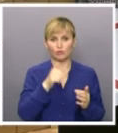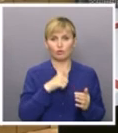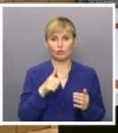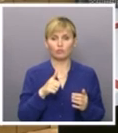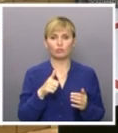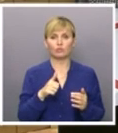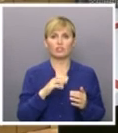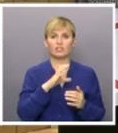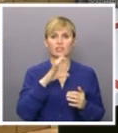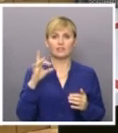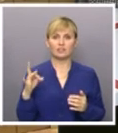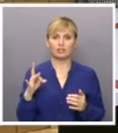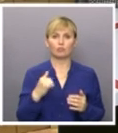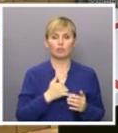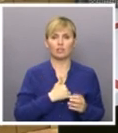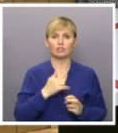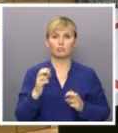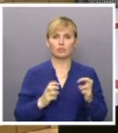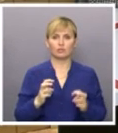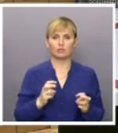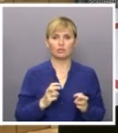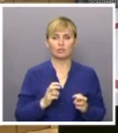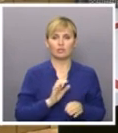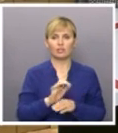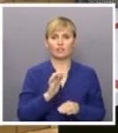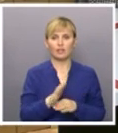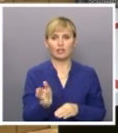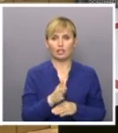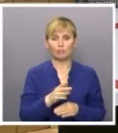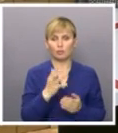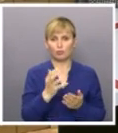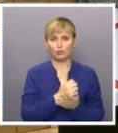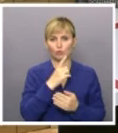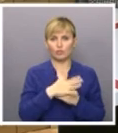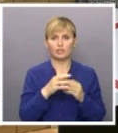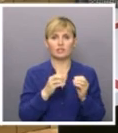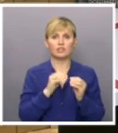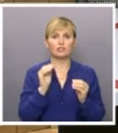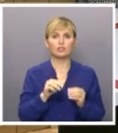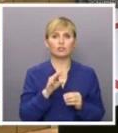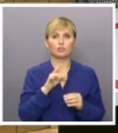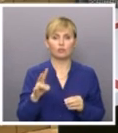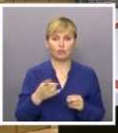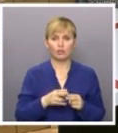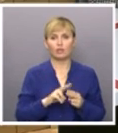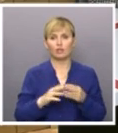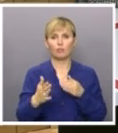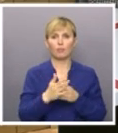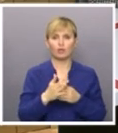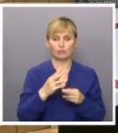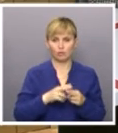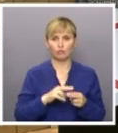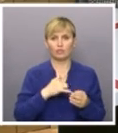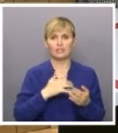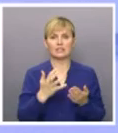развалу Советского Союза, у нас производство товарной рыбы в Казахстане достигло 10 тысяч тонн. Да. То есть это максимум, который у нас уже мы